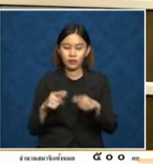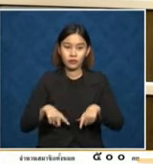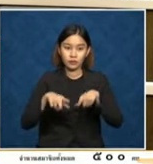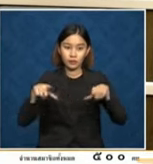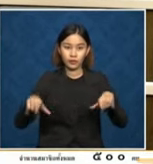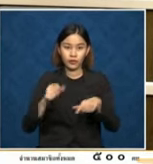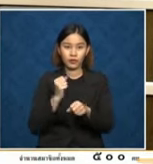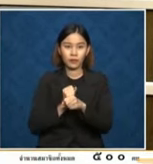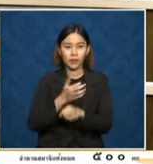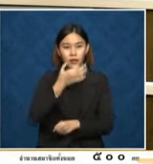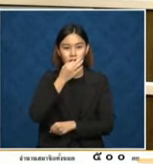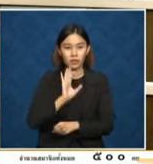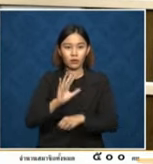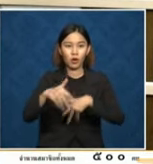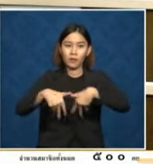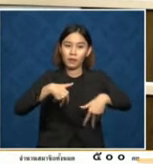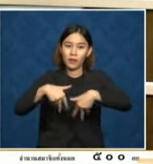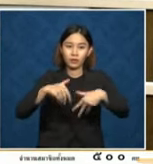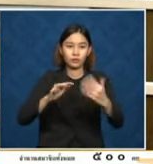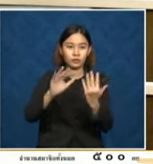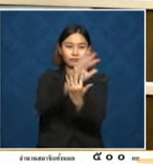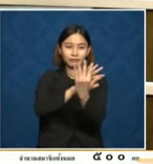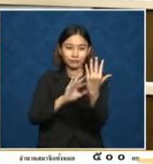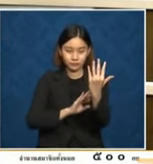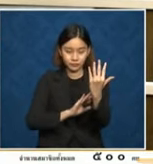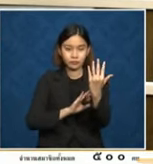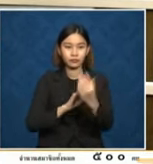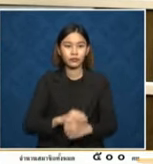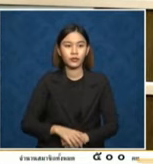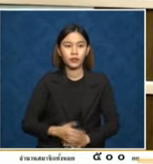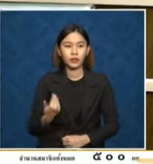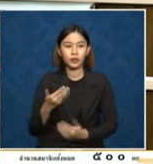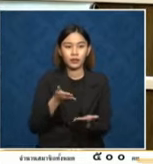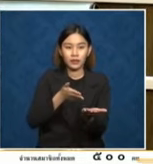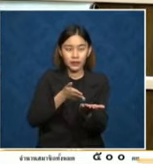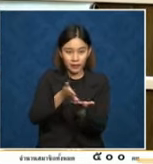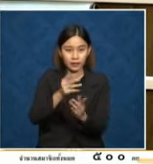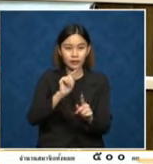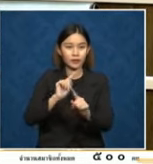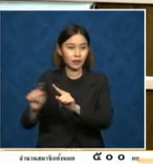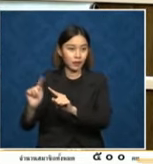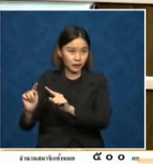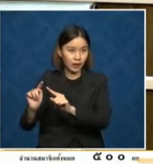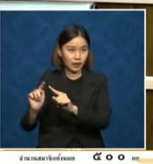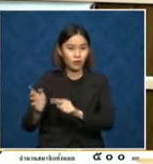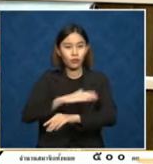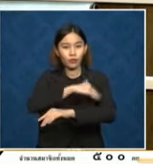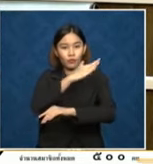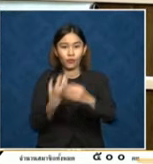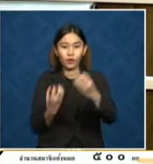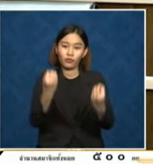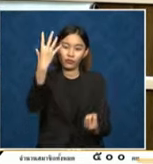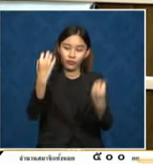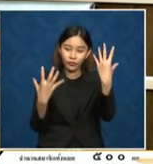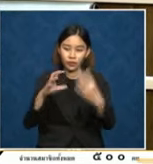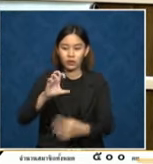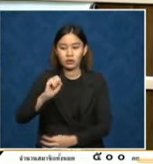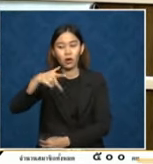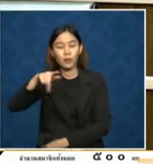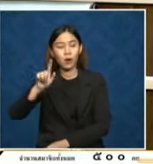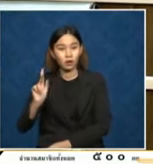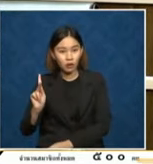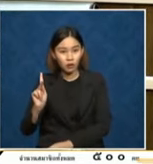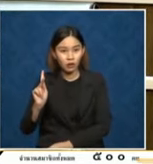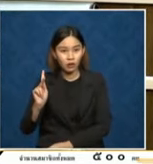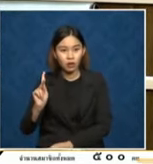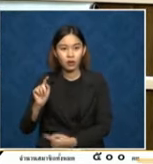กินของพี่น้องประชาชนทั่วประเทศครับท่านประธานไม่ว่าเขตอุทยานไม่ว่าเขตสปก. 4/1หรือ